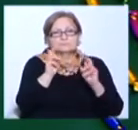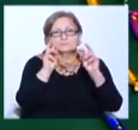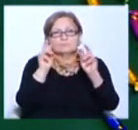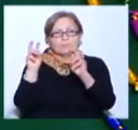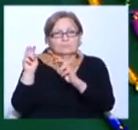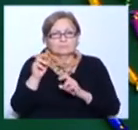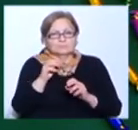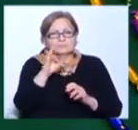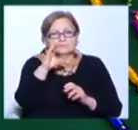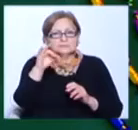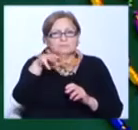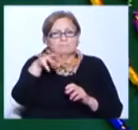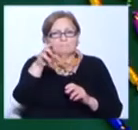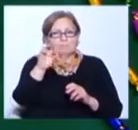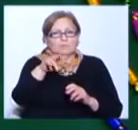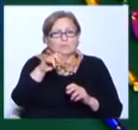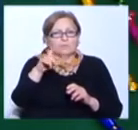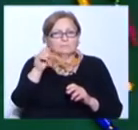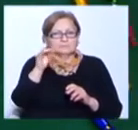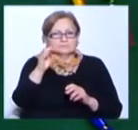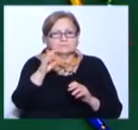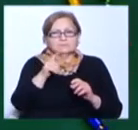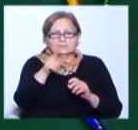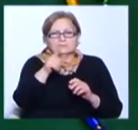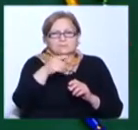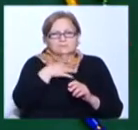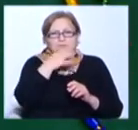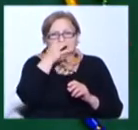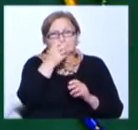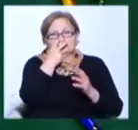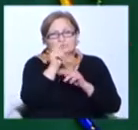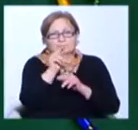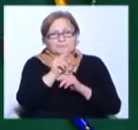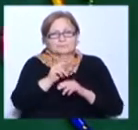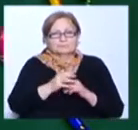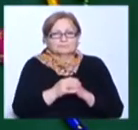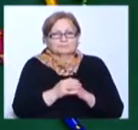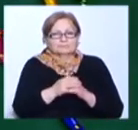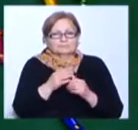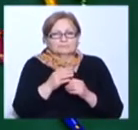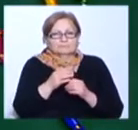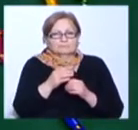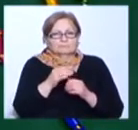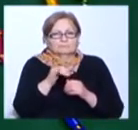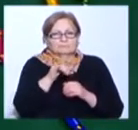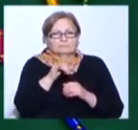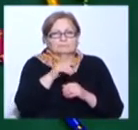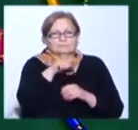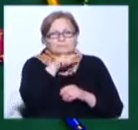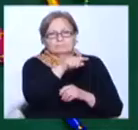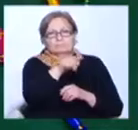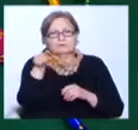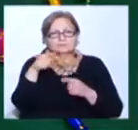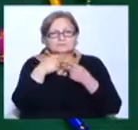სიმბოლოების შესახებ. მიხვდით რას გულისხმობ? მოდი მინიშნებას მოგცემთ. მათ ყველას